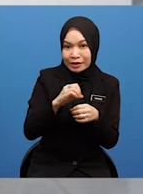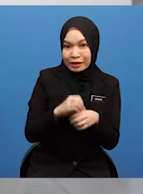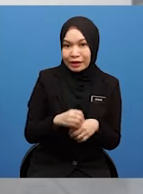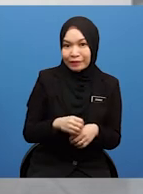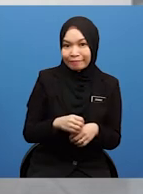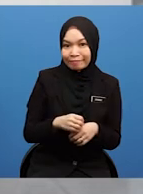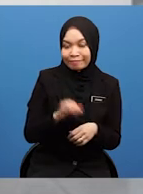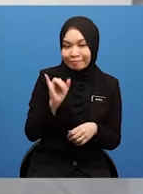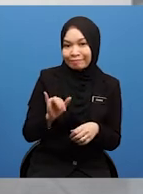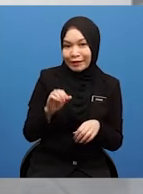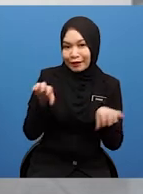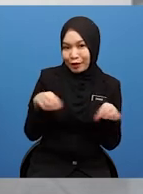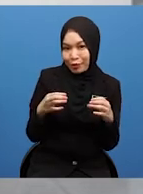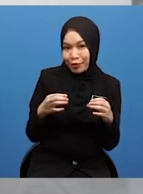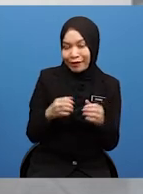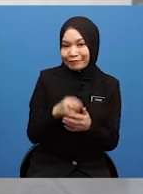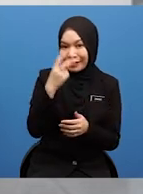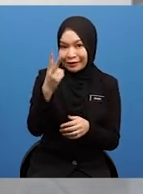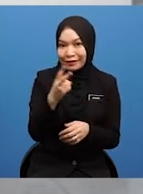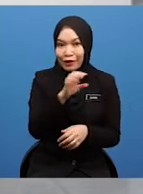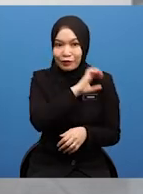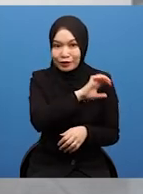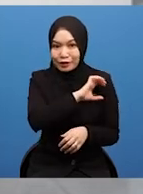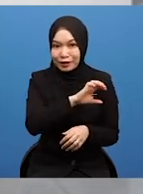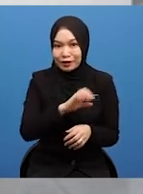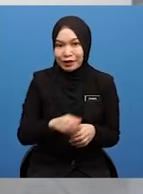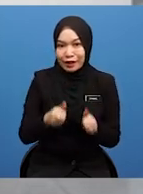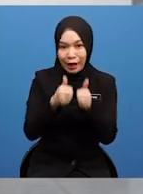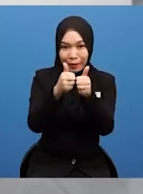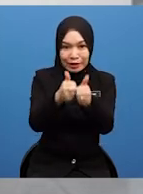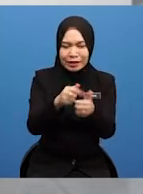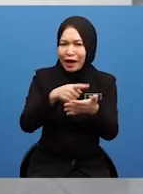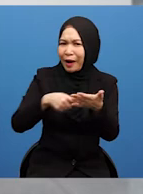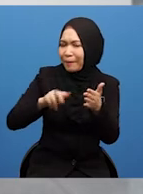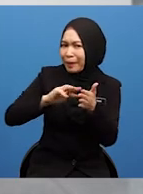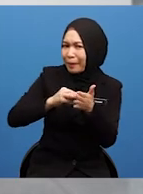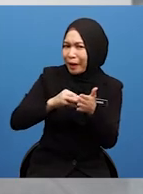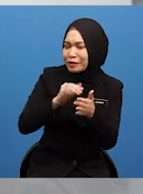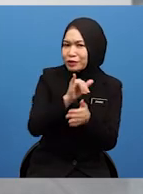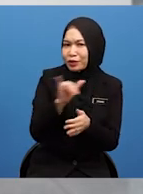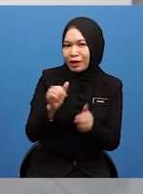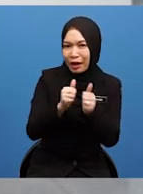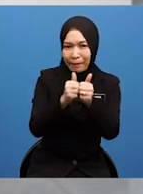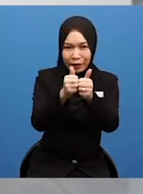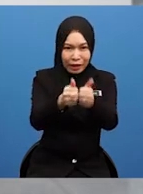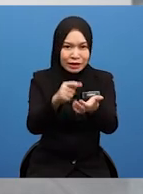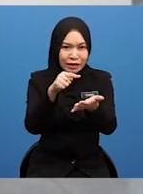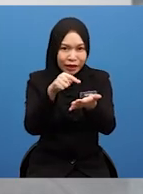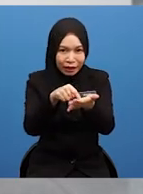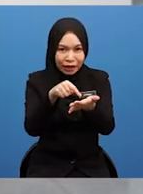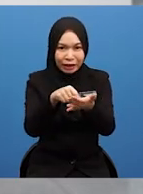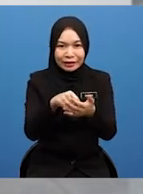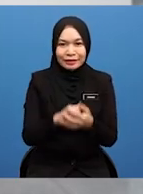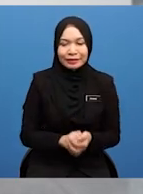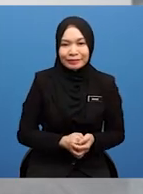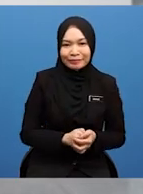aspek Apri siasi Apa yang dimaksudkan dengan Afrika CV pajak-pajak fokusnya